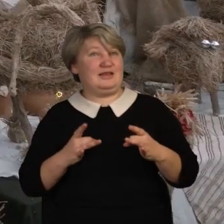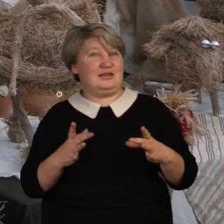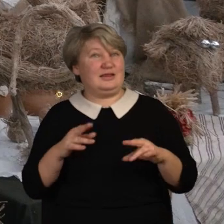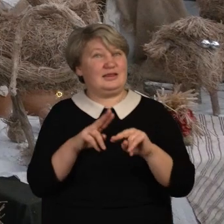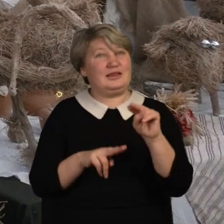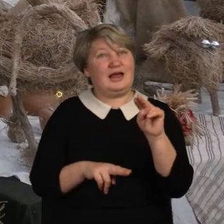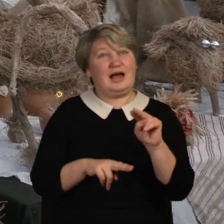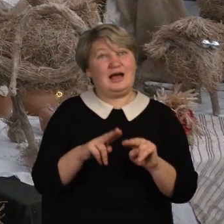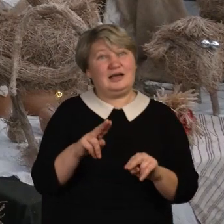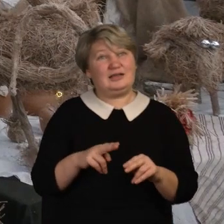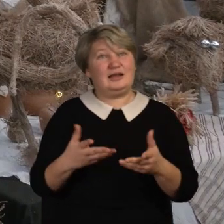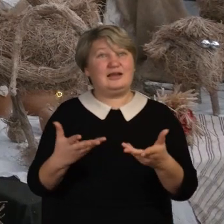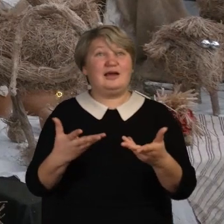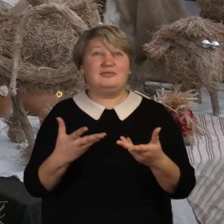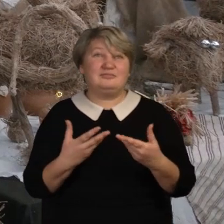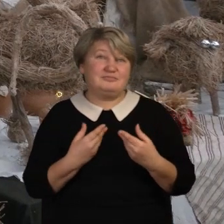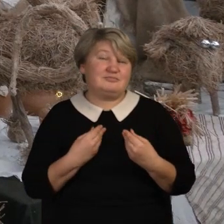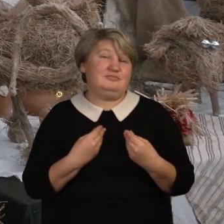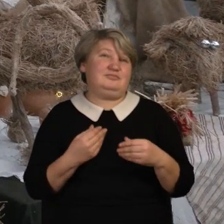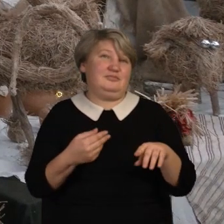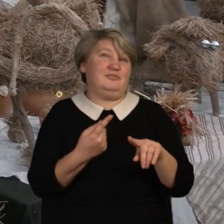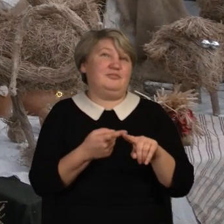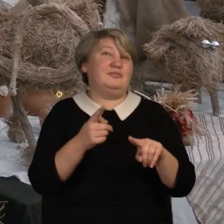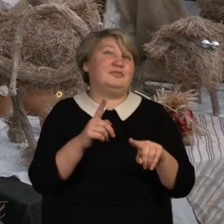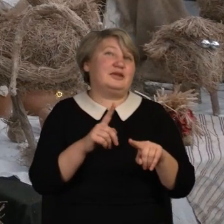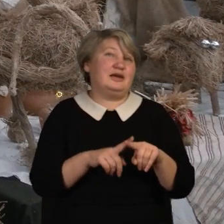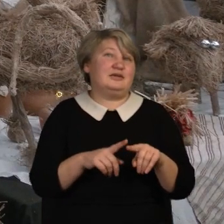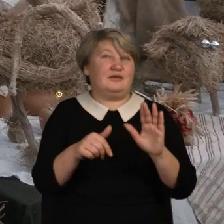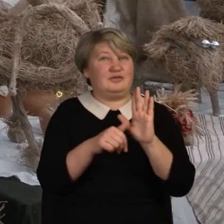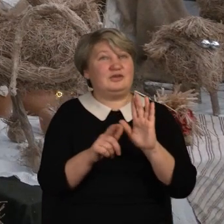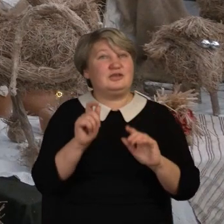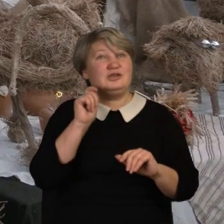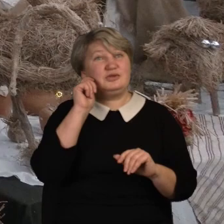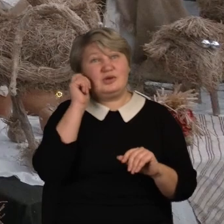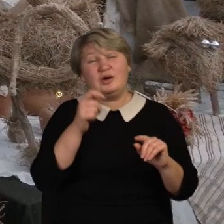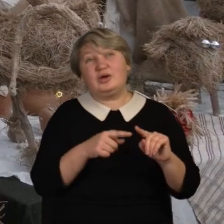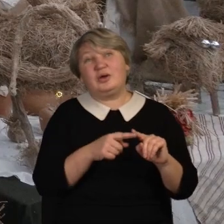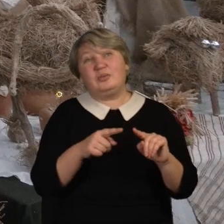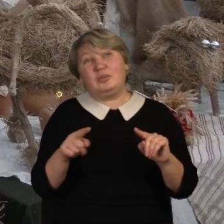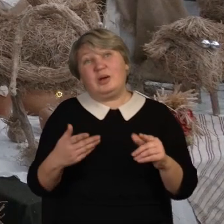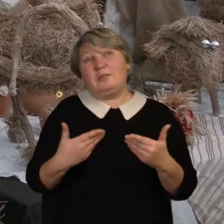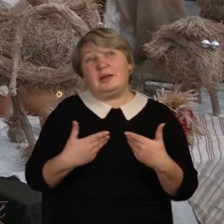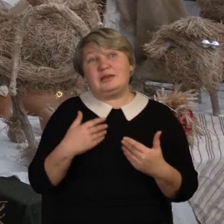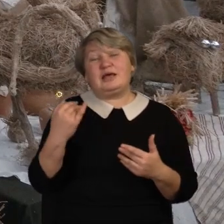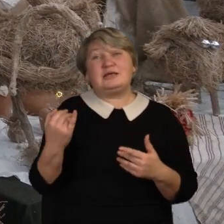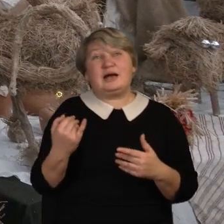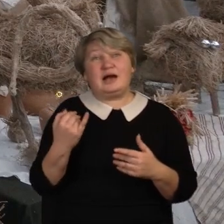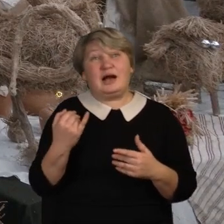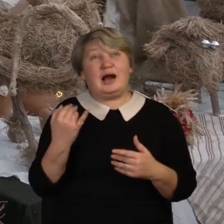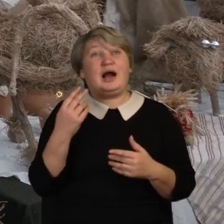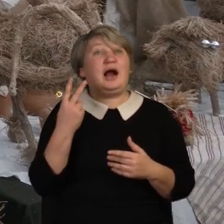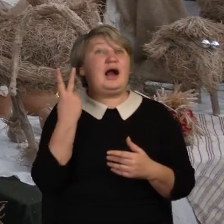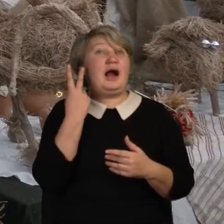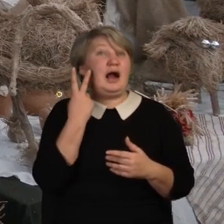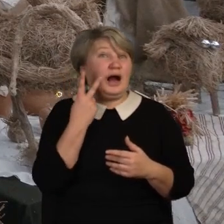сама створювала шопки на парафії Царя Христа 6 років поспіль. Тому мене цікавить цей весь процес, хто